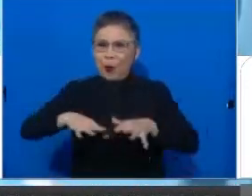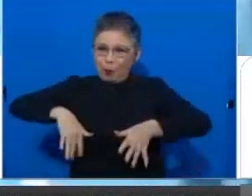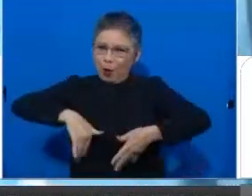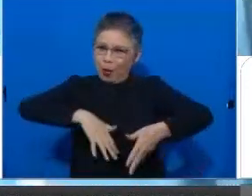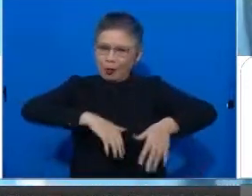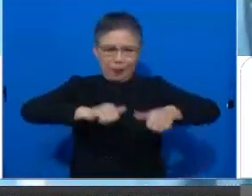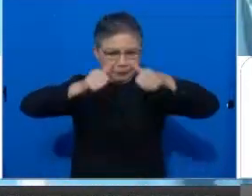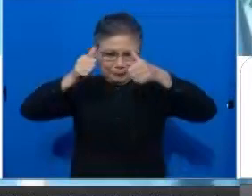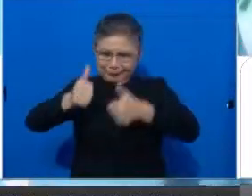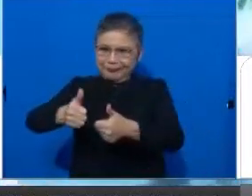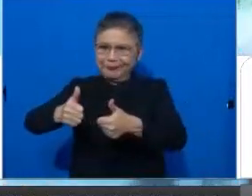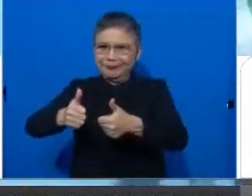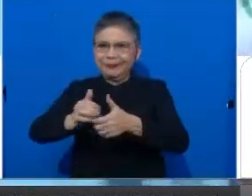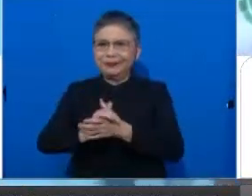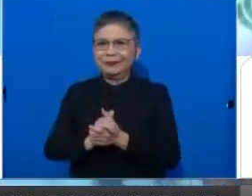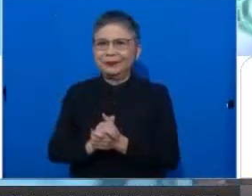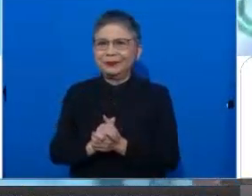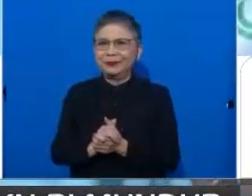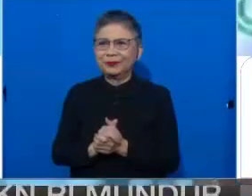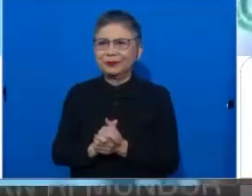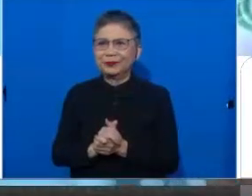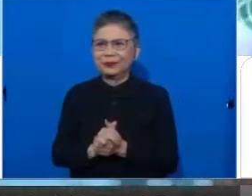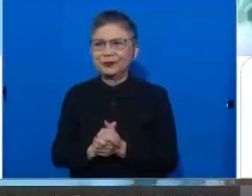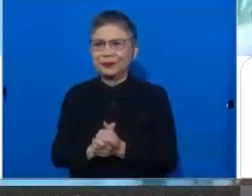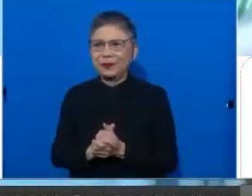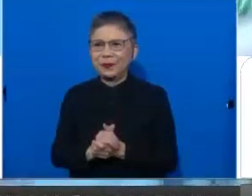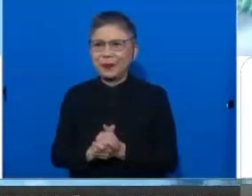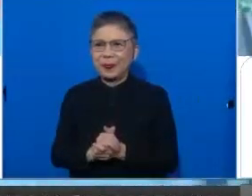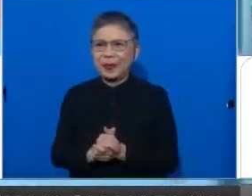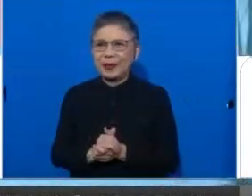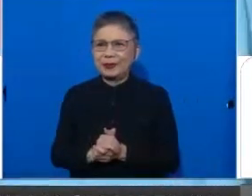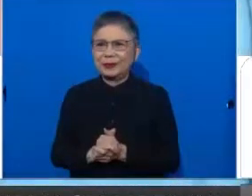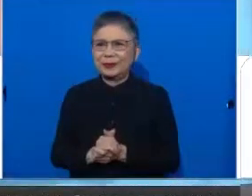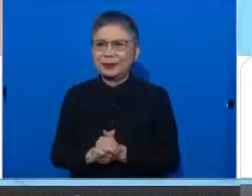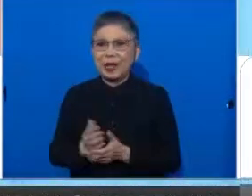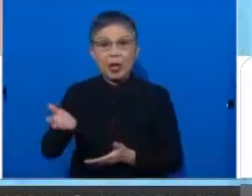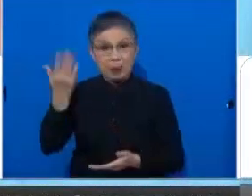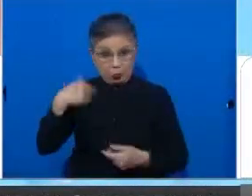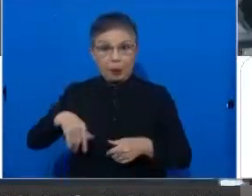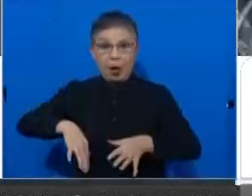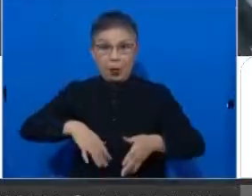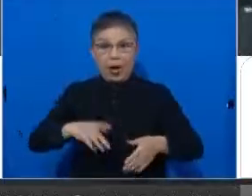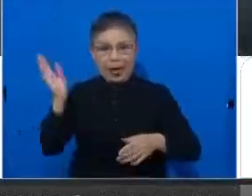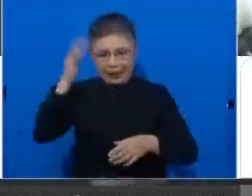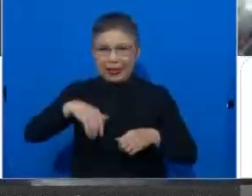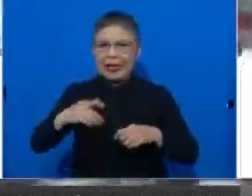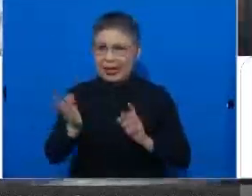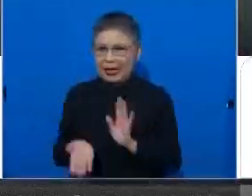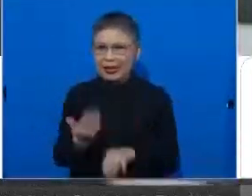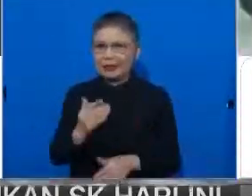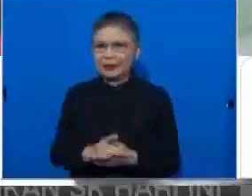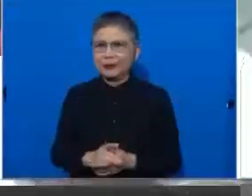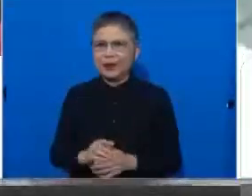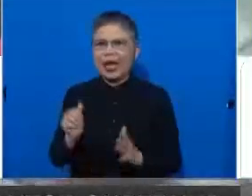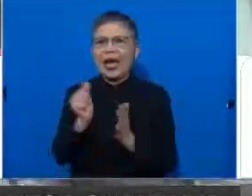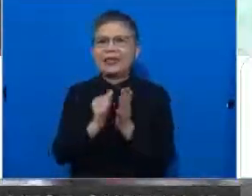kak, pawainya emang lebih sama lagi dari tahun kemarin kan. Kemarin juga ada pawai, cuma kayaknya ini lebih seru. Meski meriah,